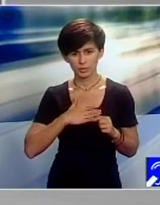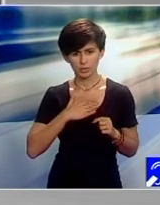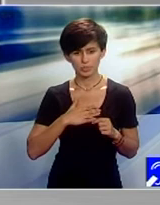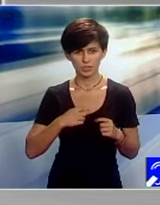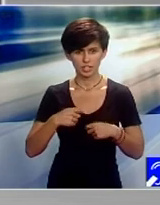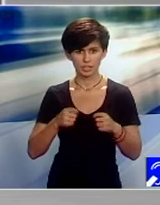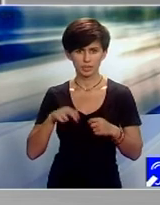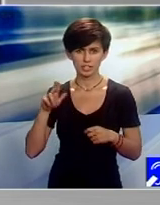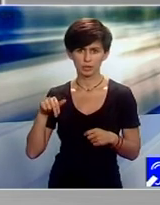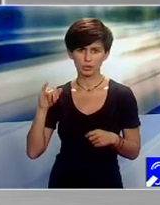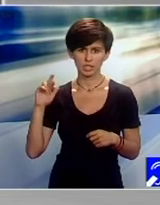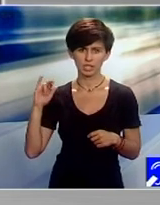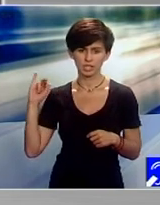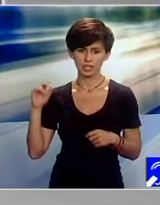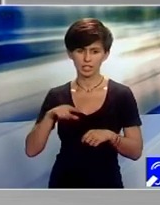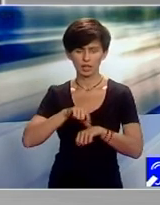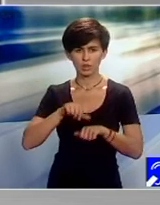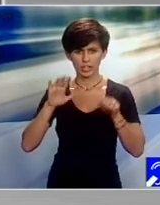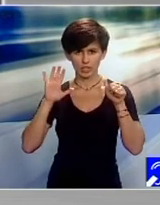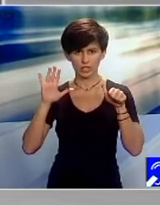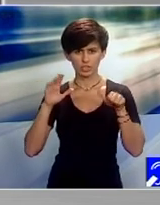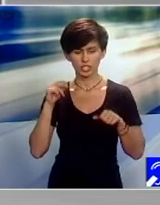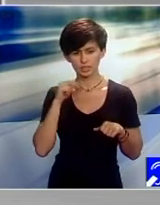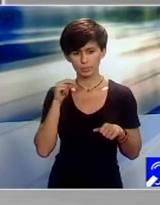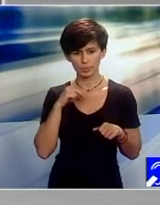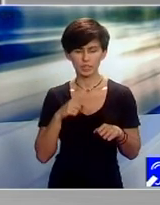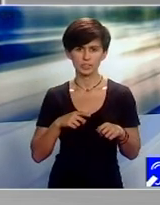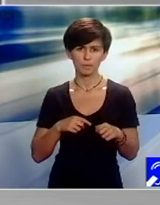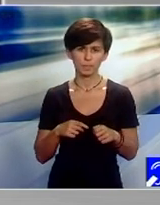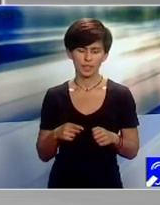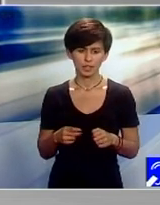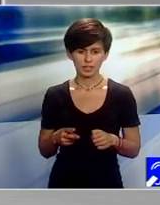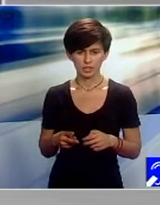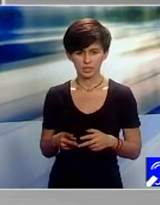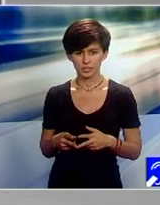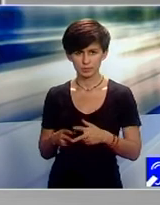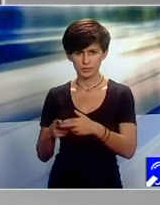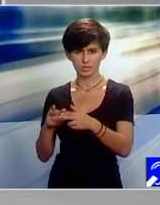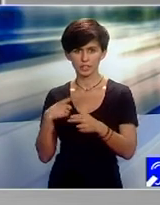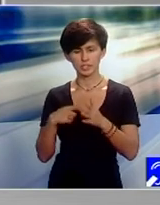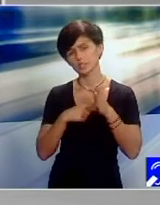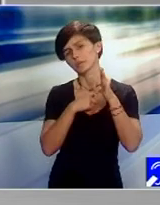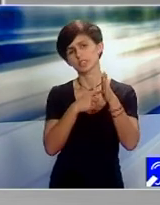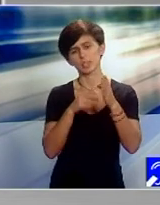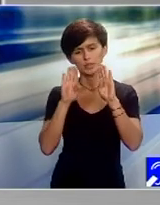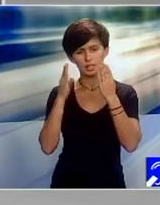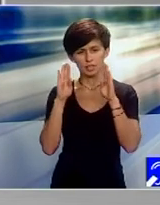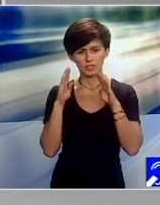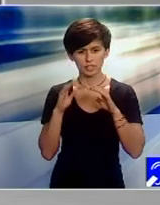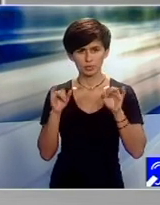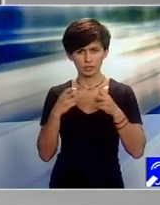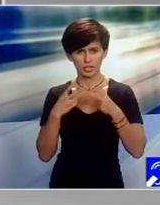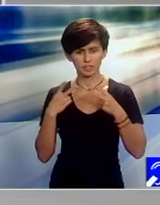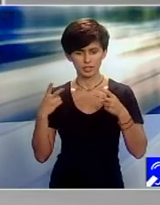Piața Unirii de la ora 18. Traseul este afișat pe pagina evenimentului. E și